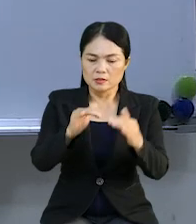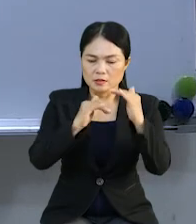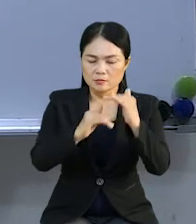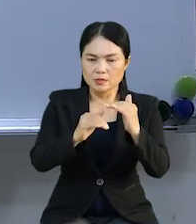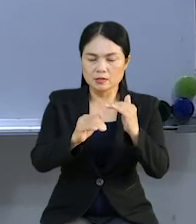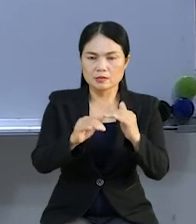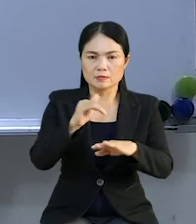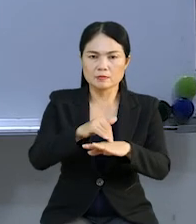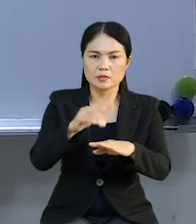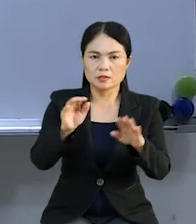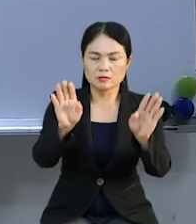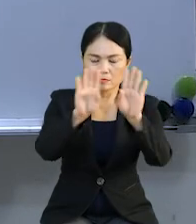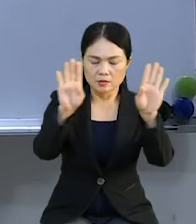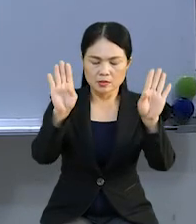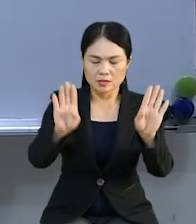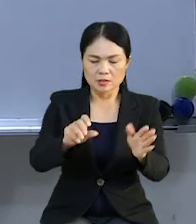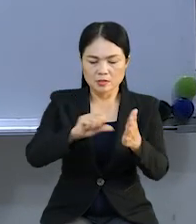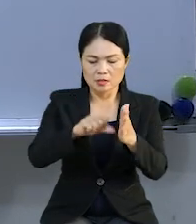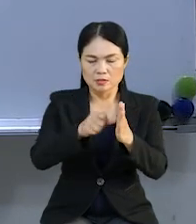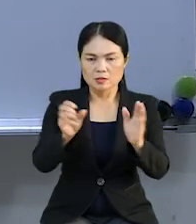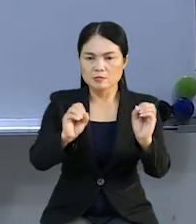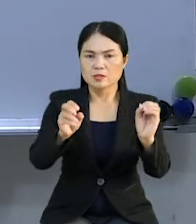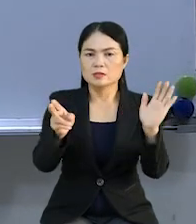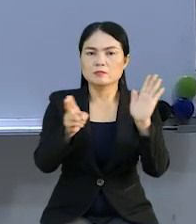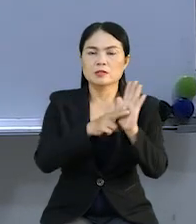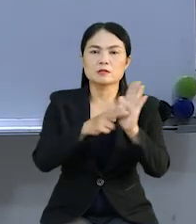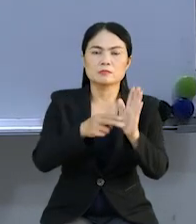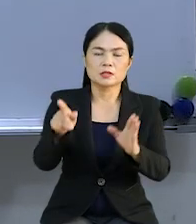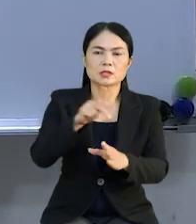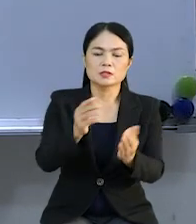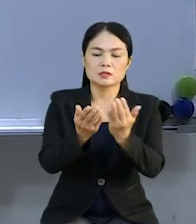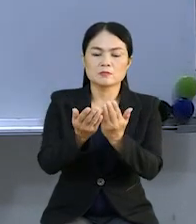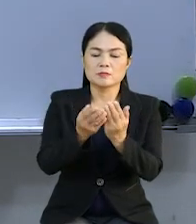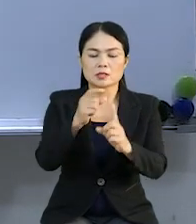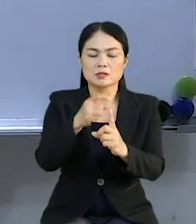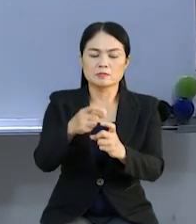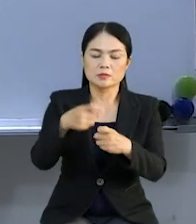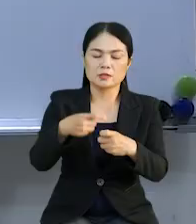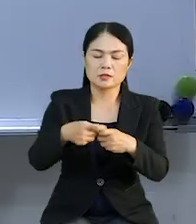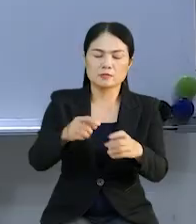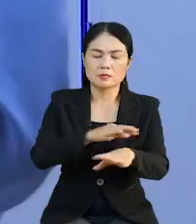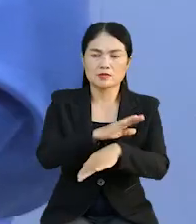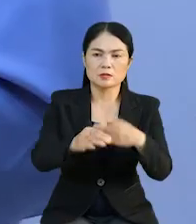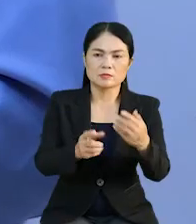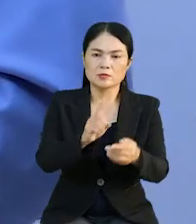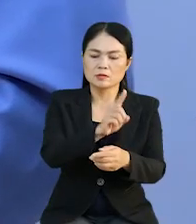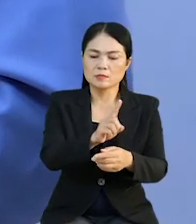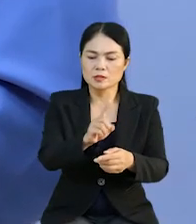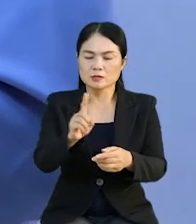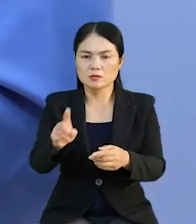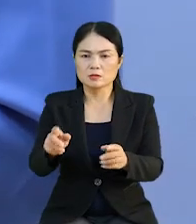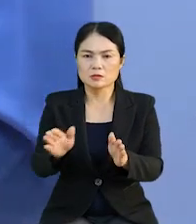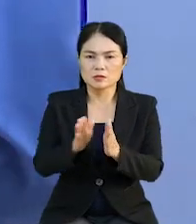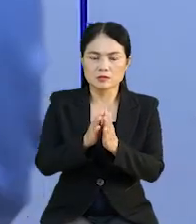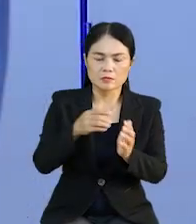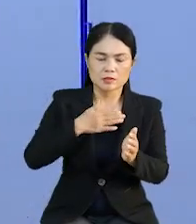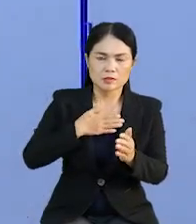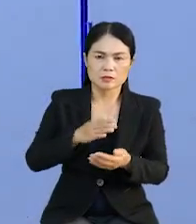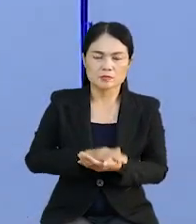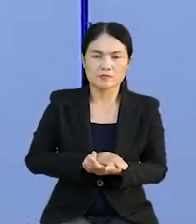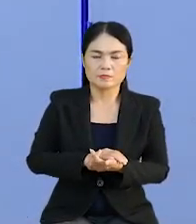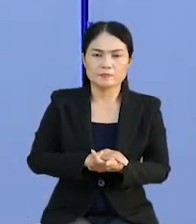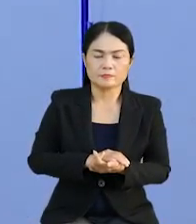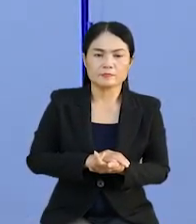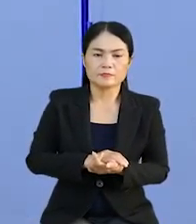ยกระดาษเขียนนี้หรือก็โกนโยนในมันใส่จ้าสมโจรวมอ่านเปียปิบะแตงอ่อนนี้มาดองมวยมาดองมวยจิมวยลูกครู